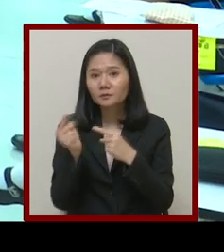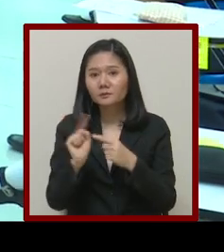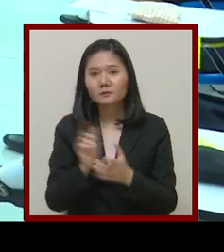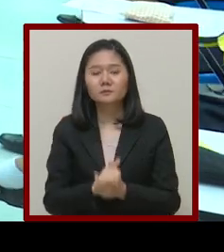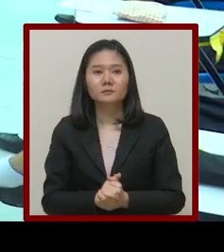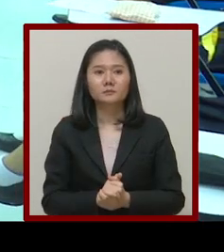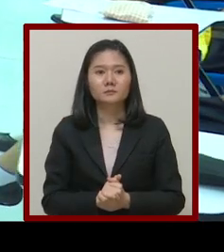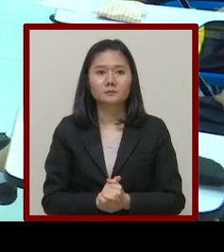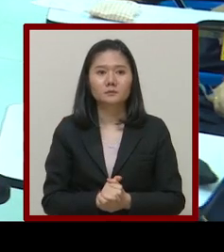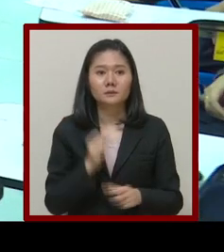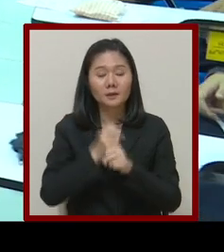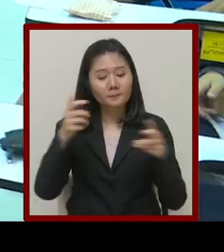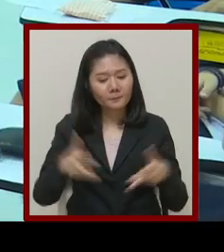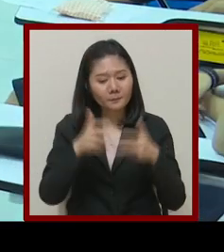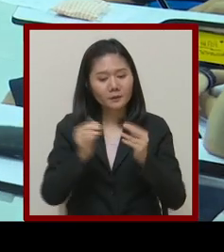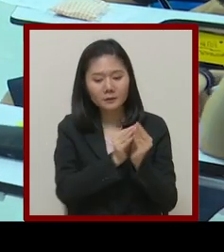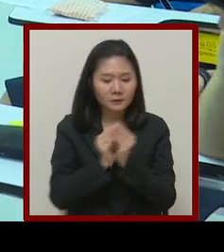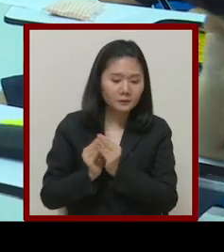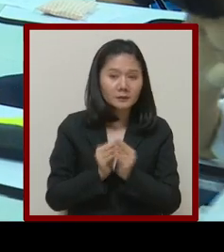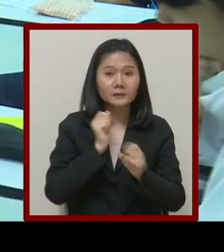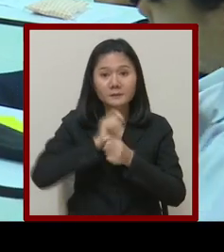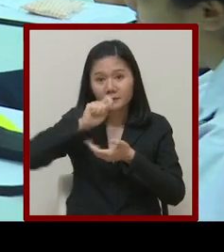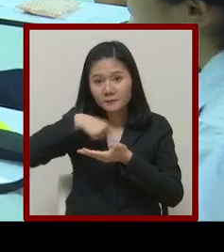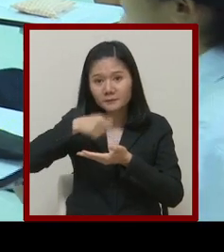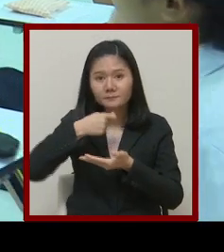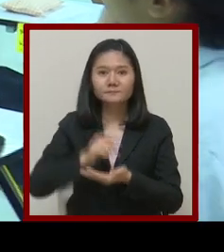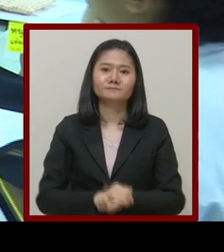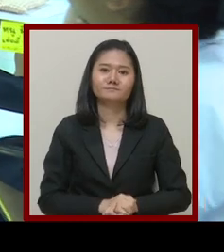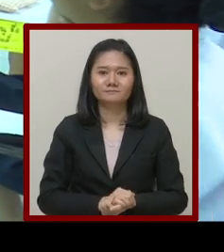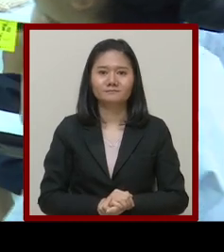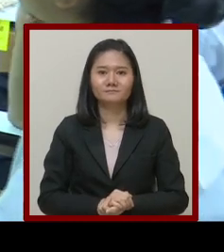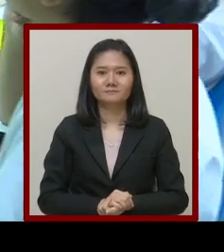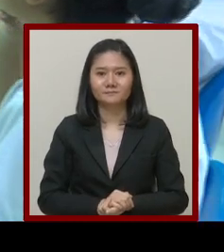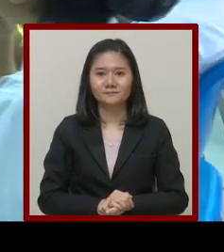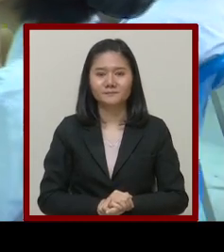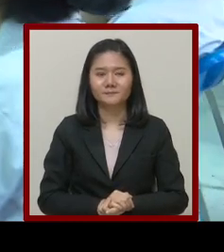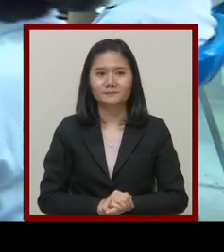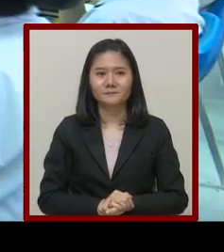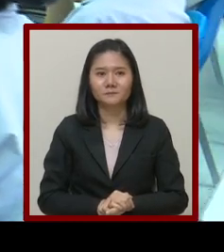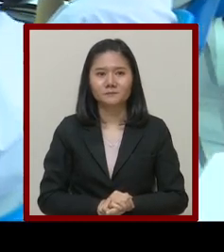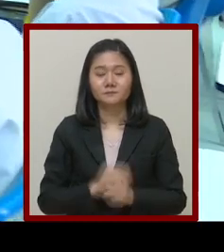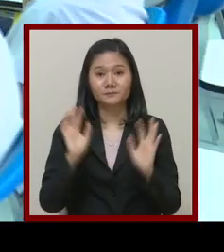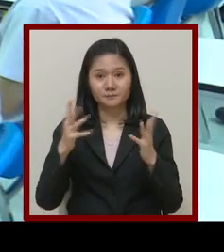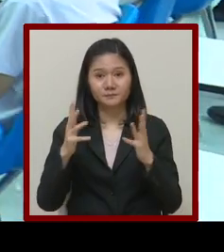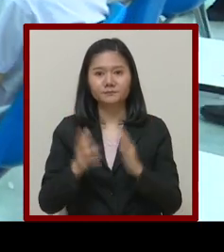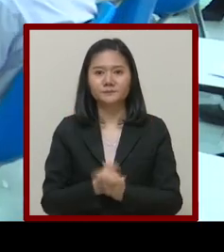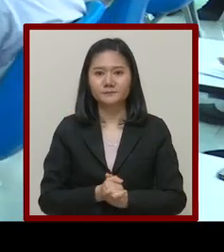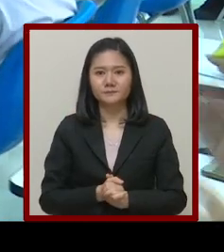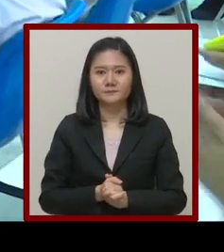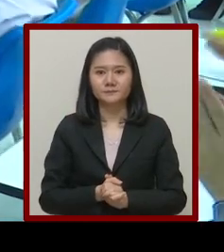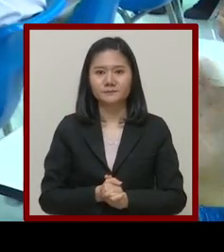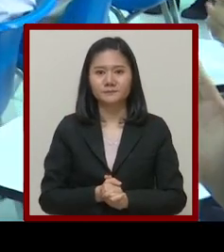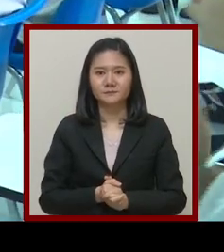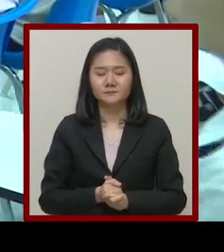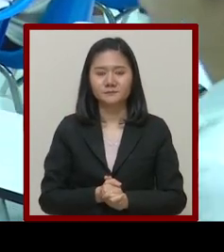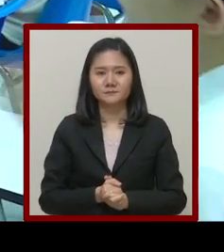ก็ต้องมาทำกับข้าวเอามารับประทานอาหารด้วยนะคะขอเสียงปรบมือให้กลุ่มนี้ด้วยค่ะข